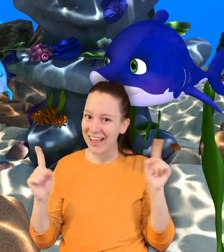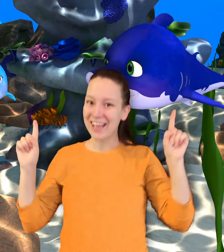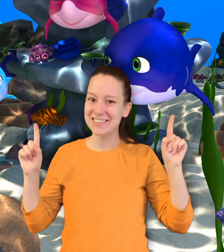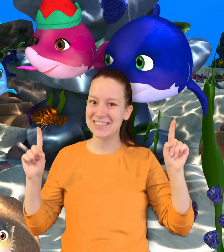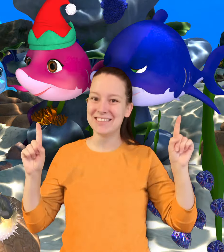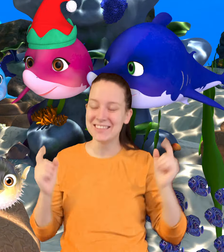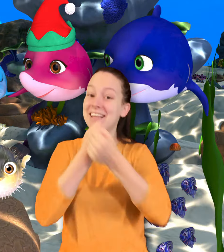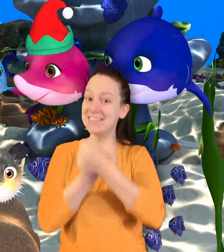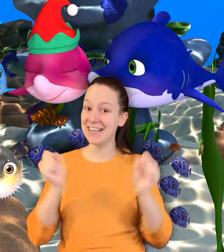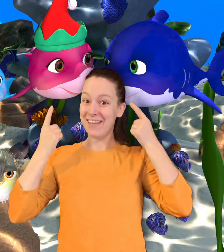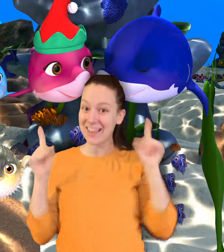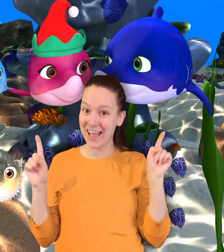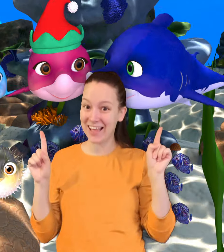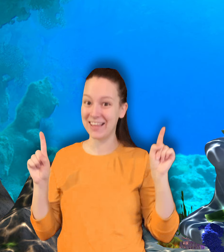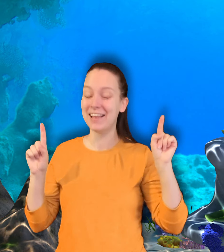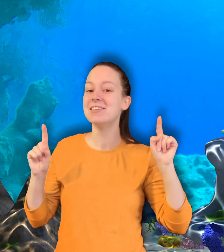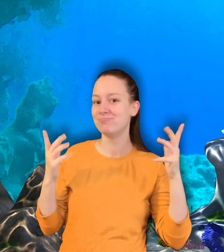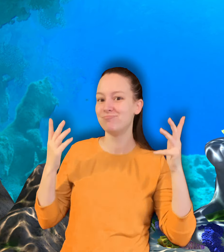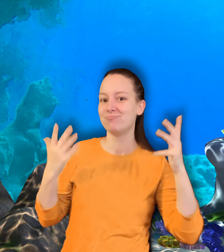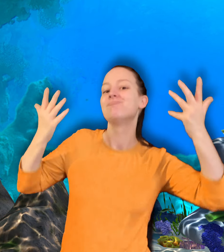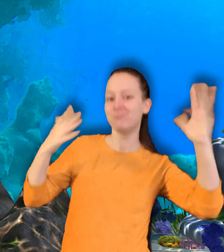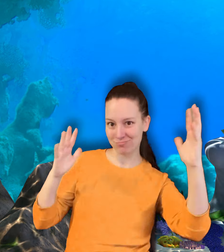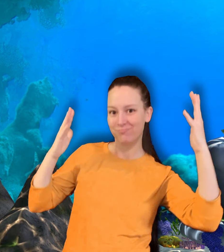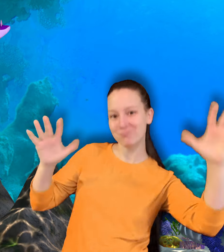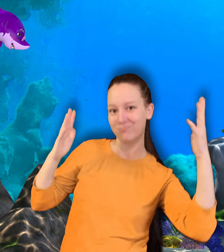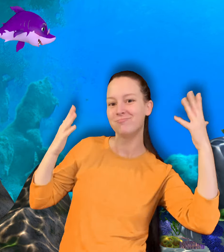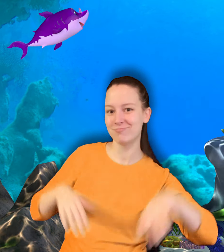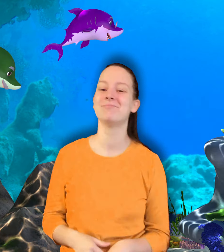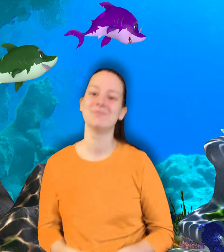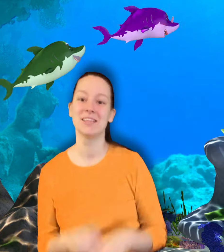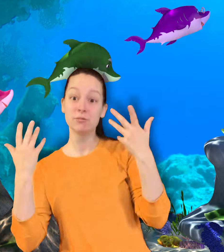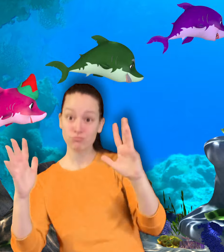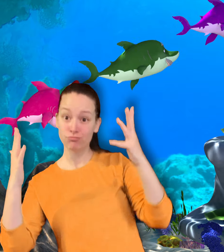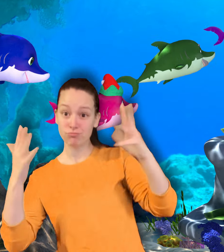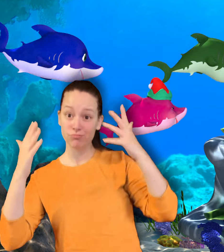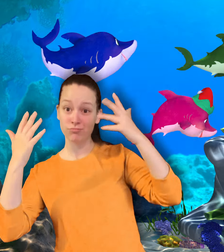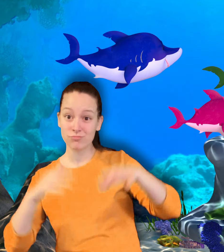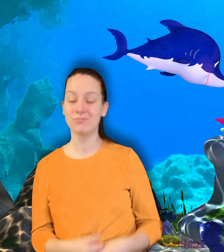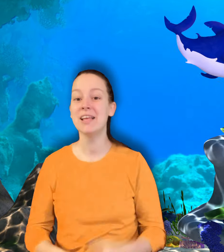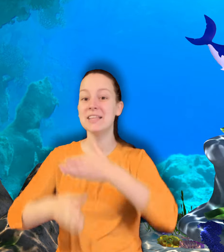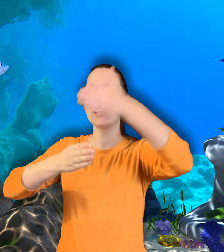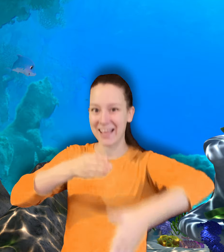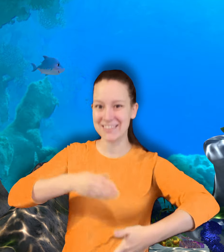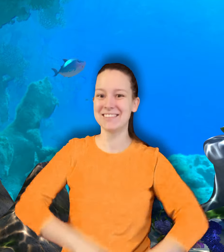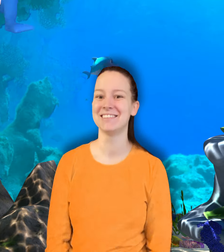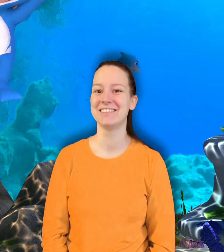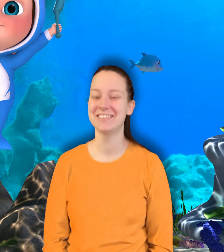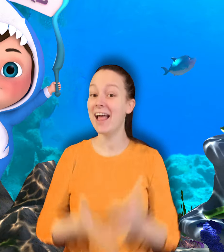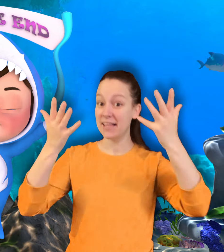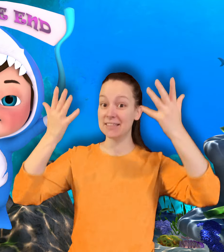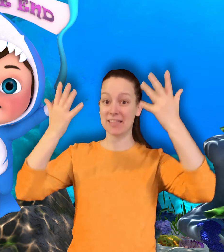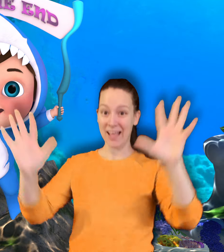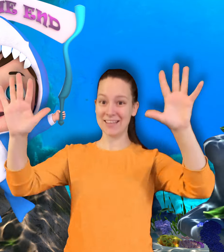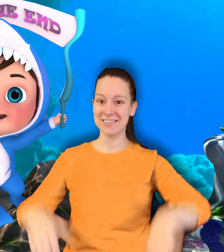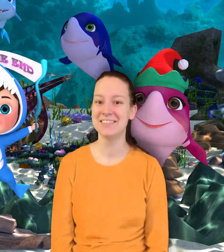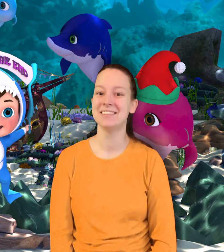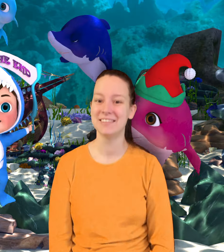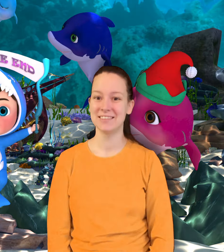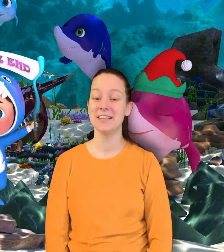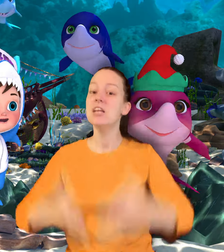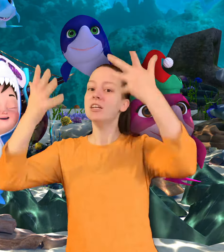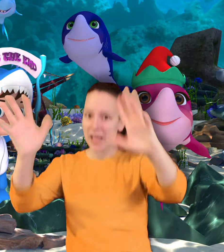も生きてる嬉しい楽しい驚終わり